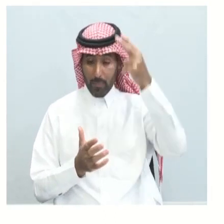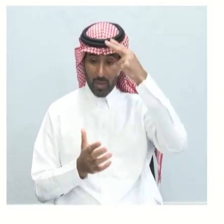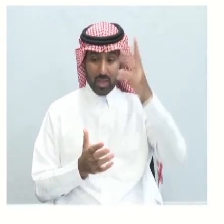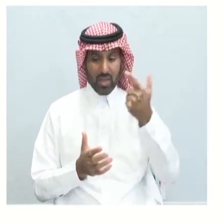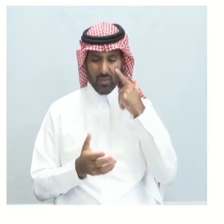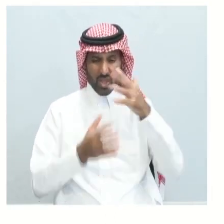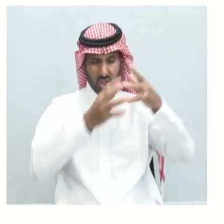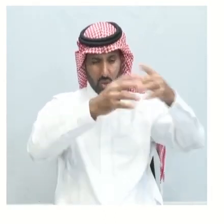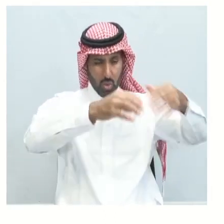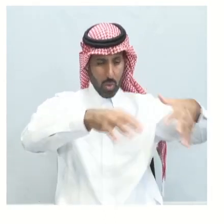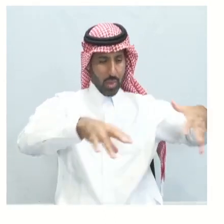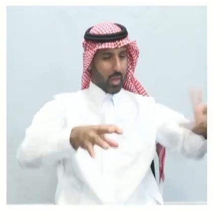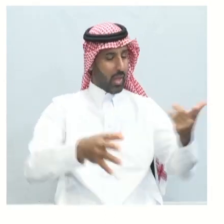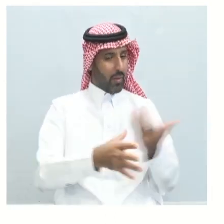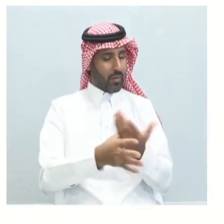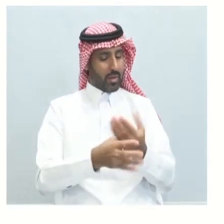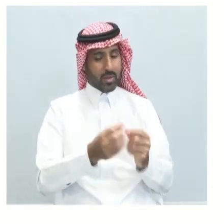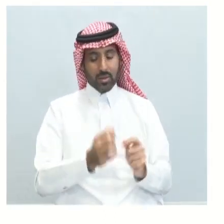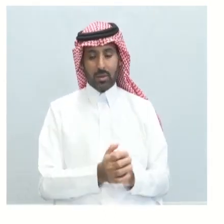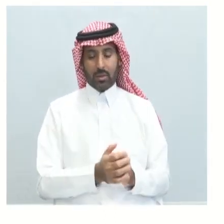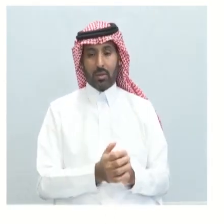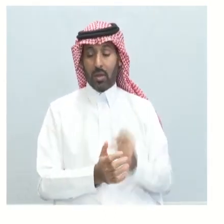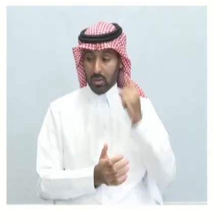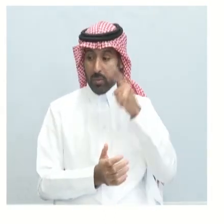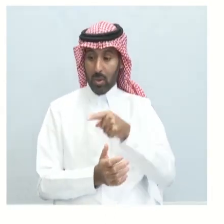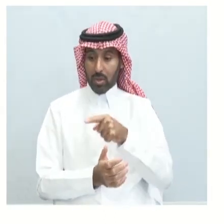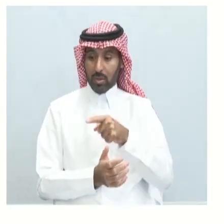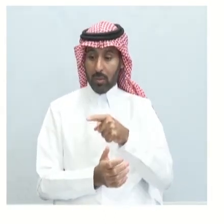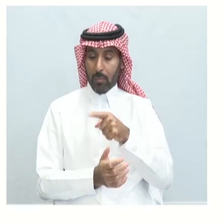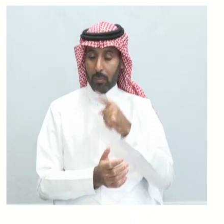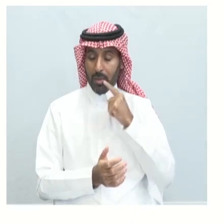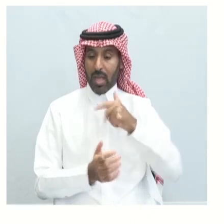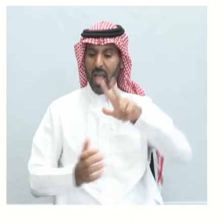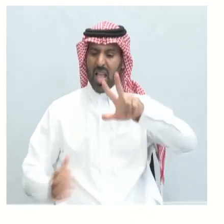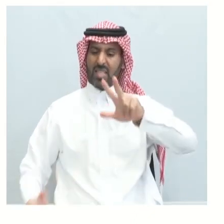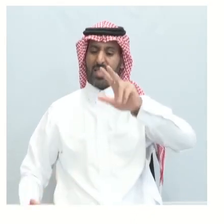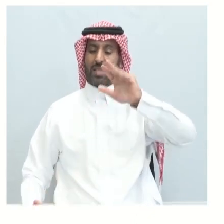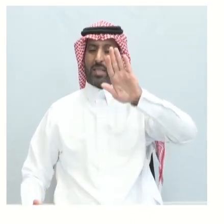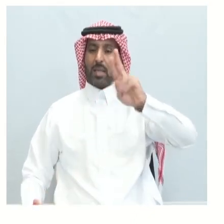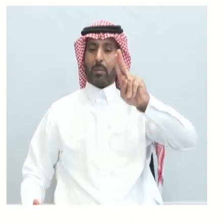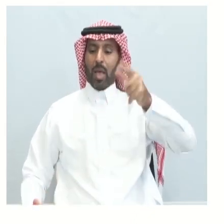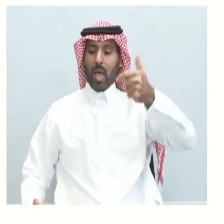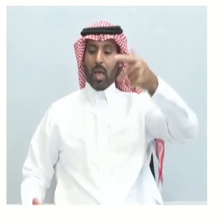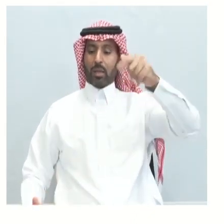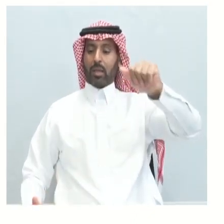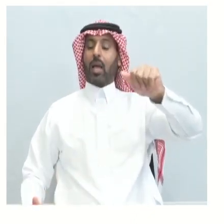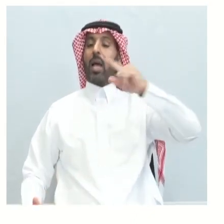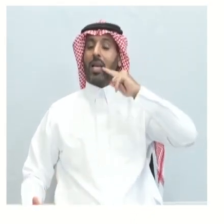الكثبان الرمليه تميز او تميزي ما بين السباخ الساحليه والصباغ